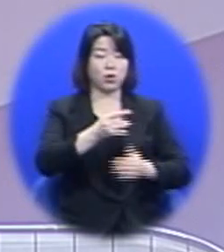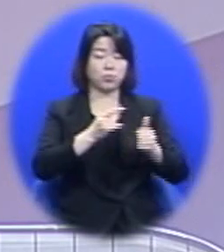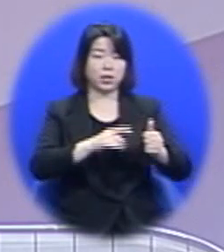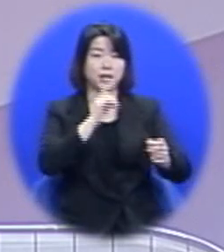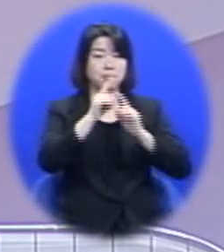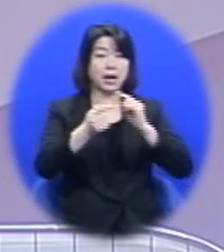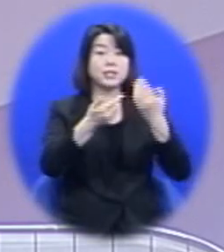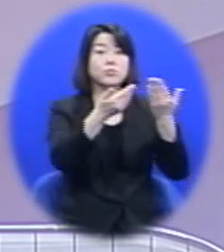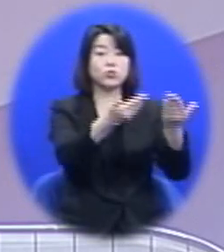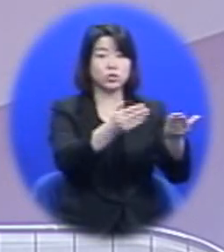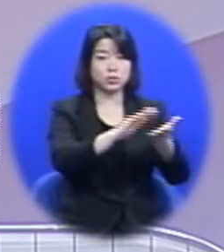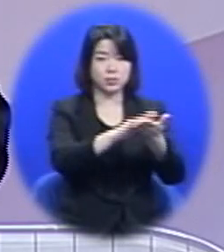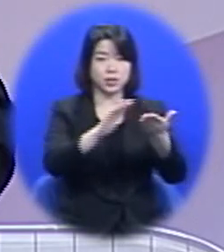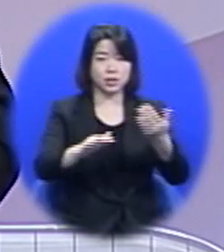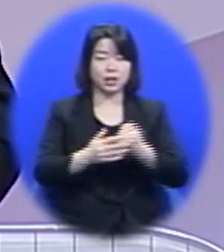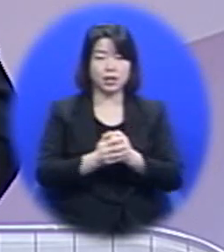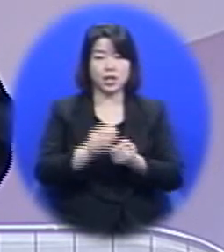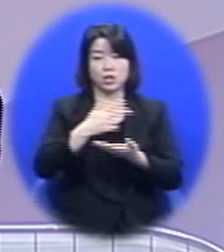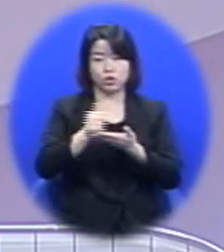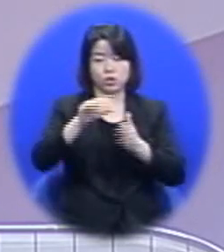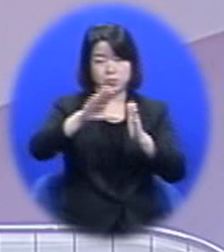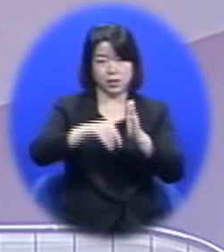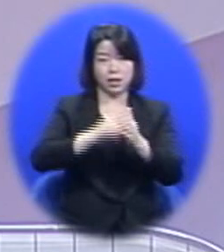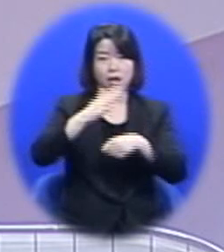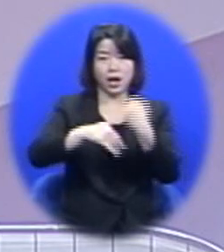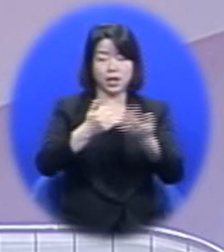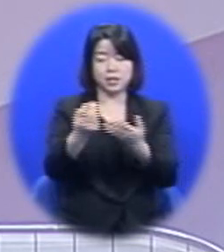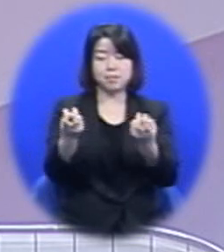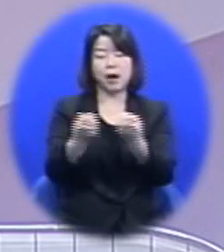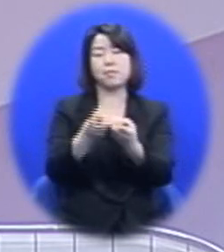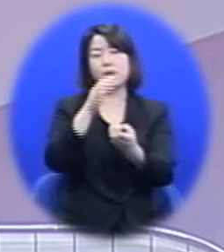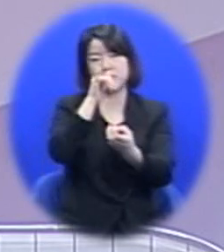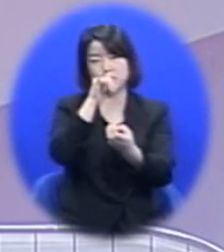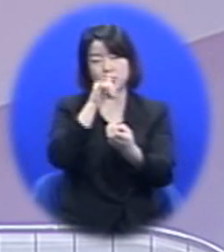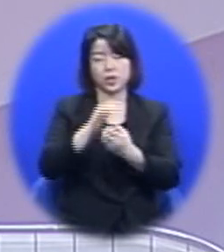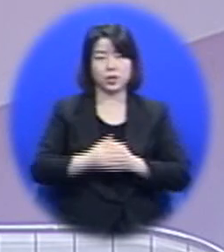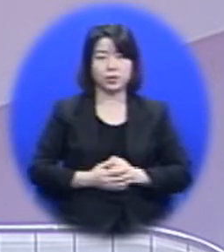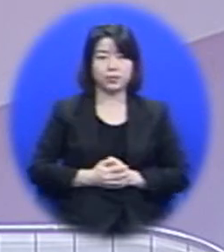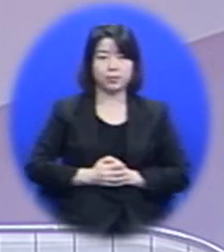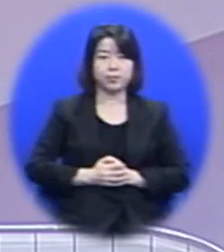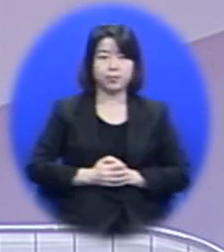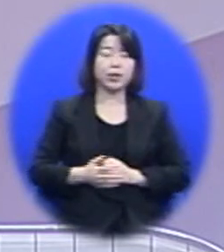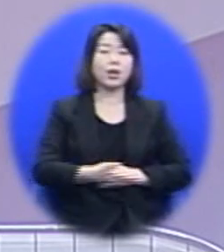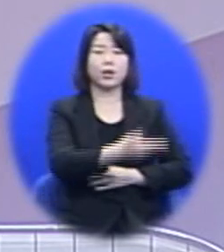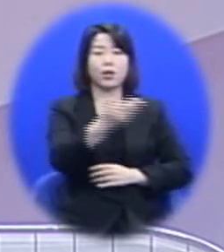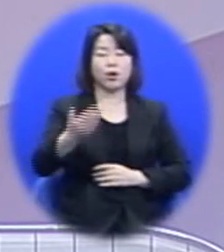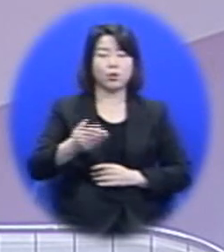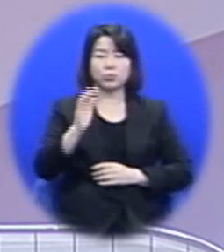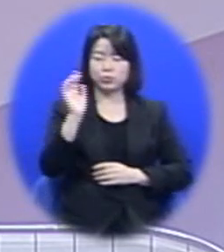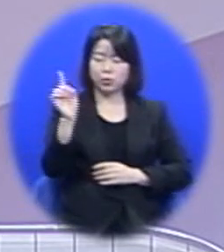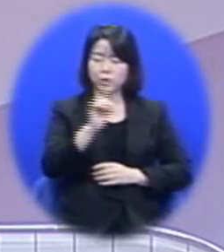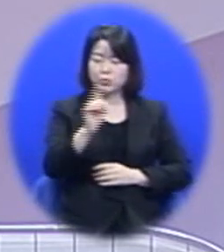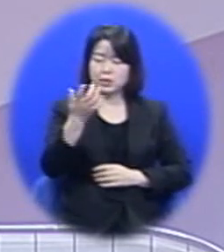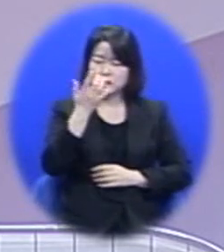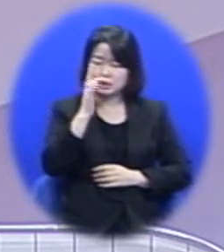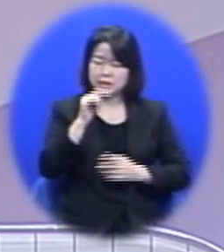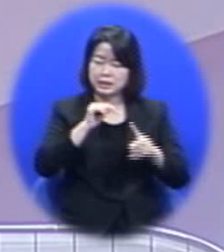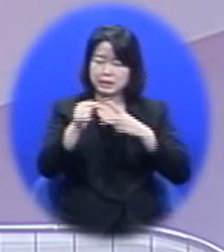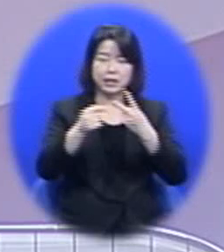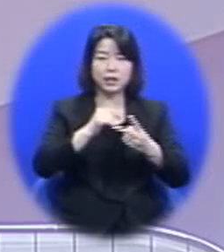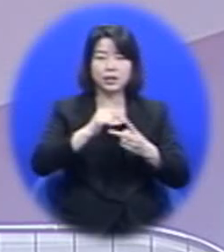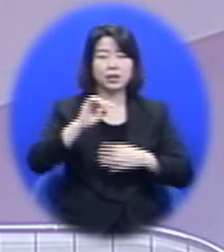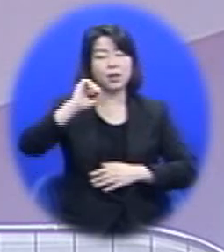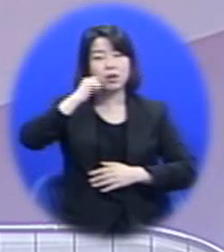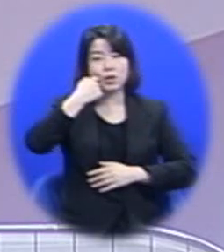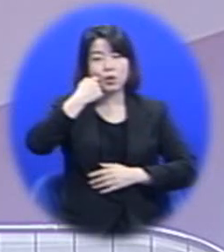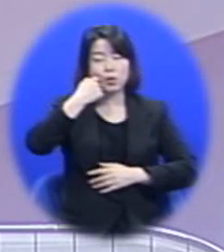말씀하십니다. 주님의 때와 하나님의 방법이 있는 거예요. 여러분은 도무지 이해할 수 없는 하나님의 섭리도